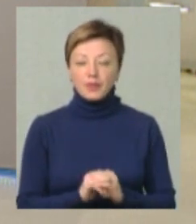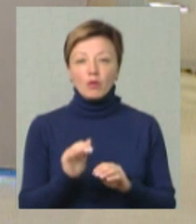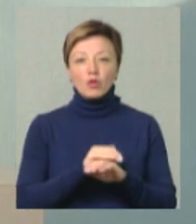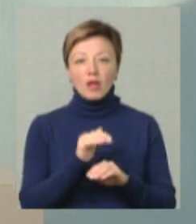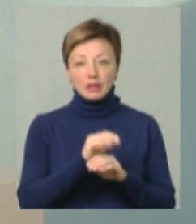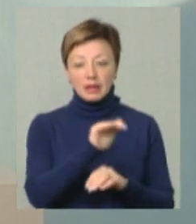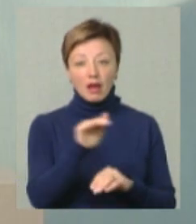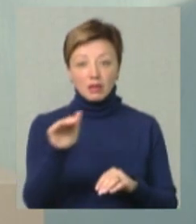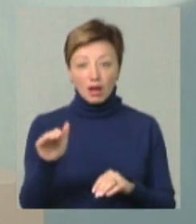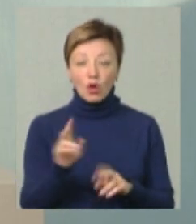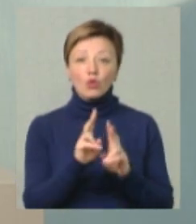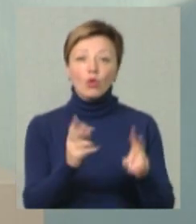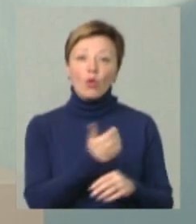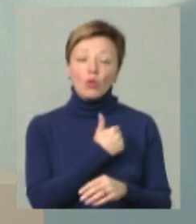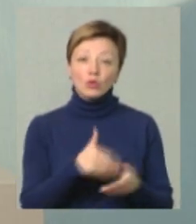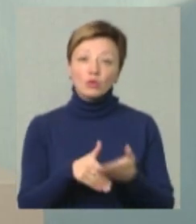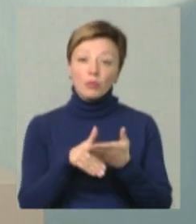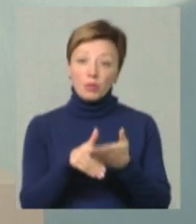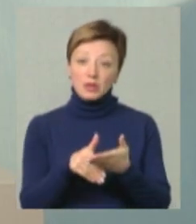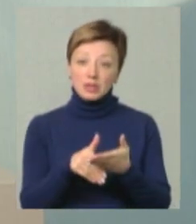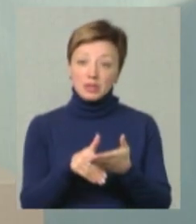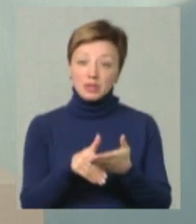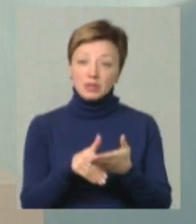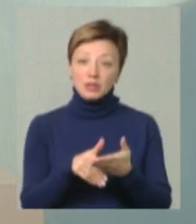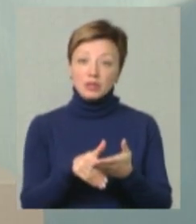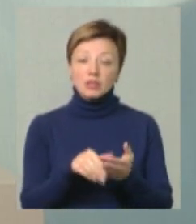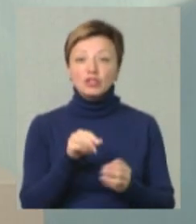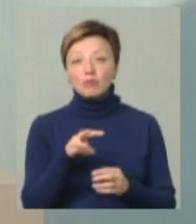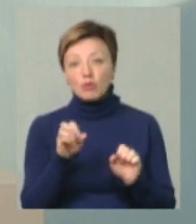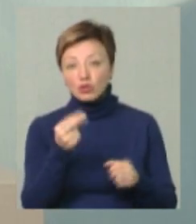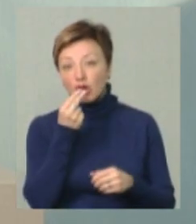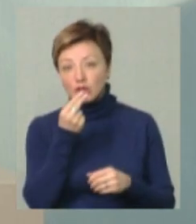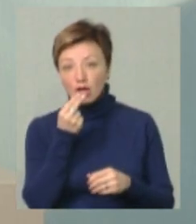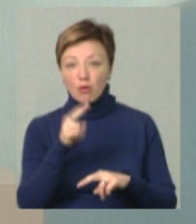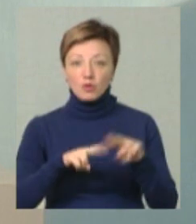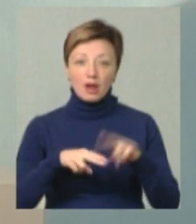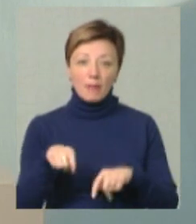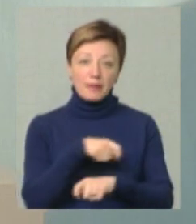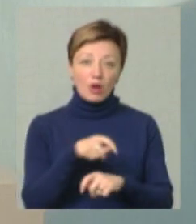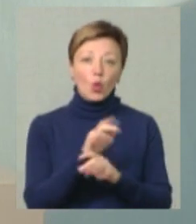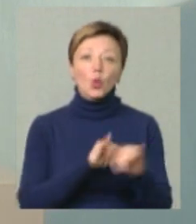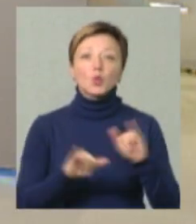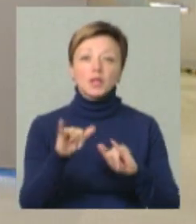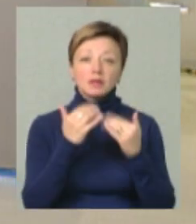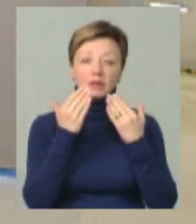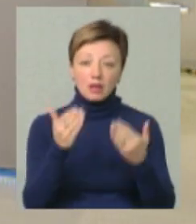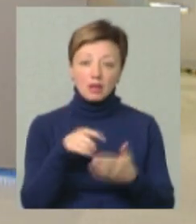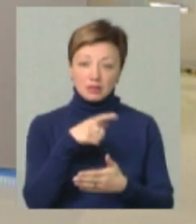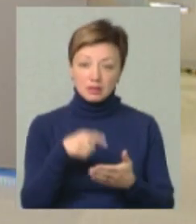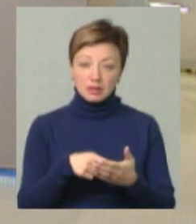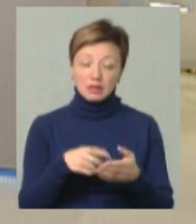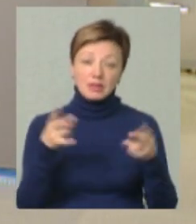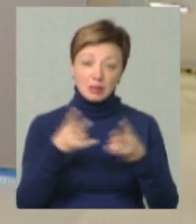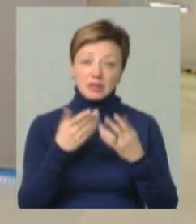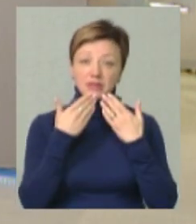для охочих допомогти, хто чи може там і харчами, і будівельними матеріалами, так, куди звертатися? Це